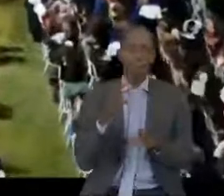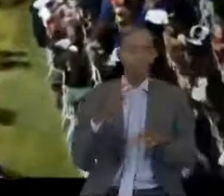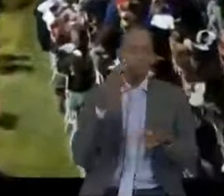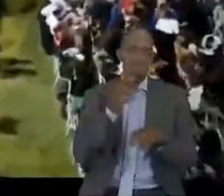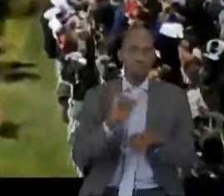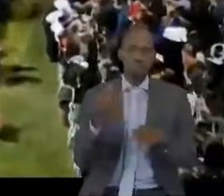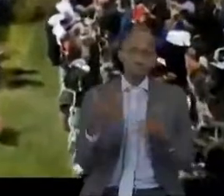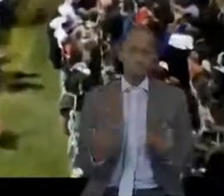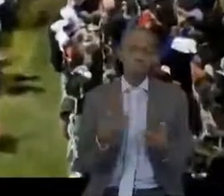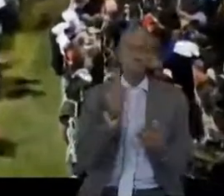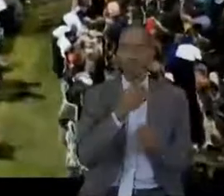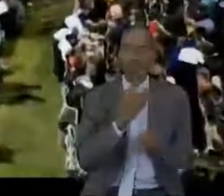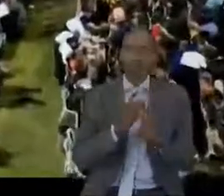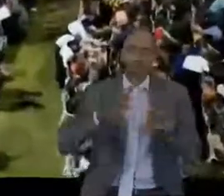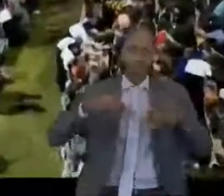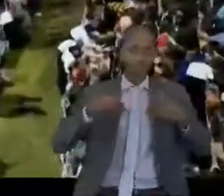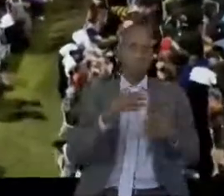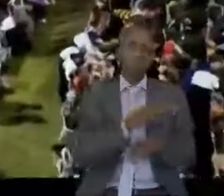Christ.